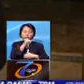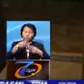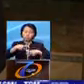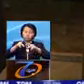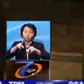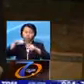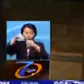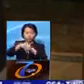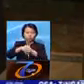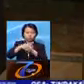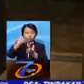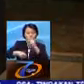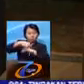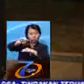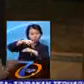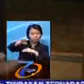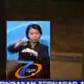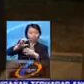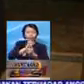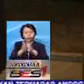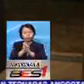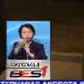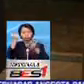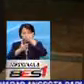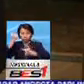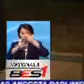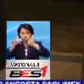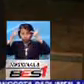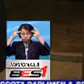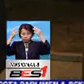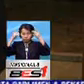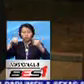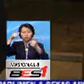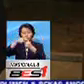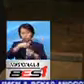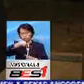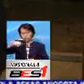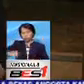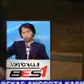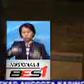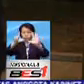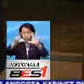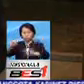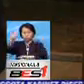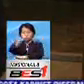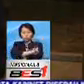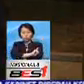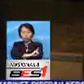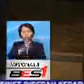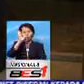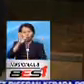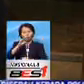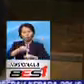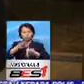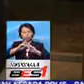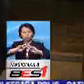peluang dalam nilai ekspor ini. Jadi lawatan Perdana Menteri ke sini sepanjang 7 hari ini dijangka akan